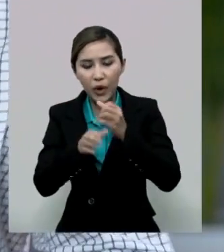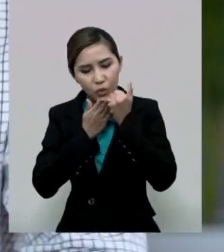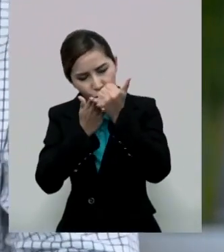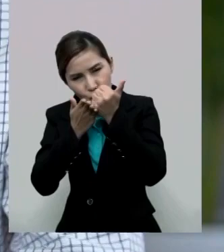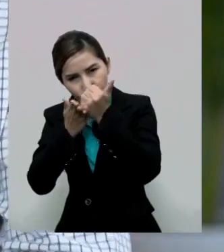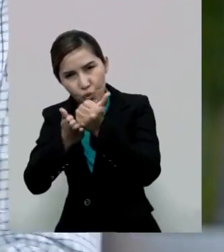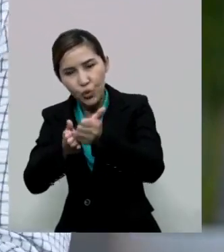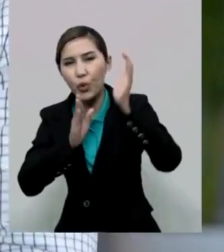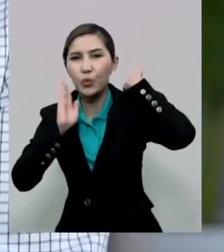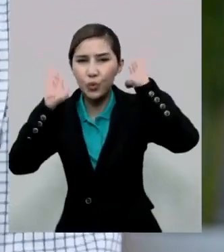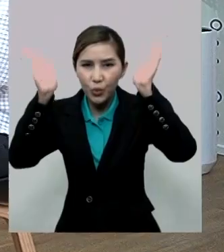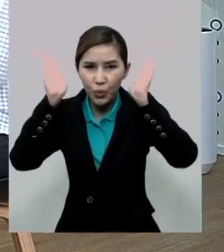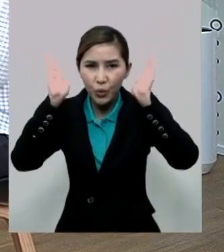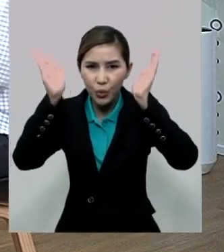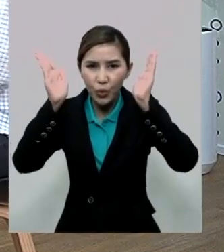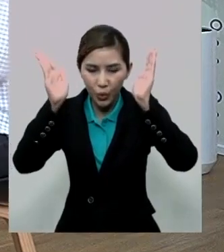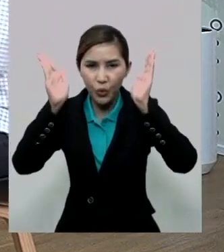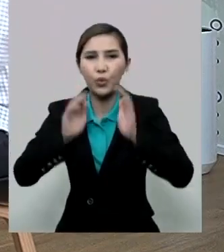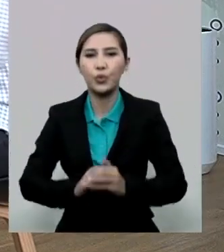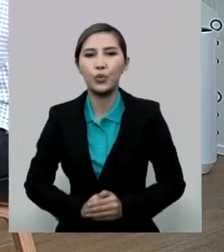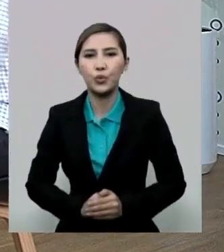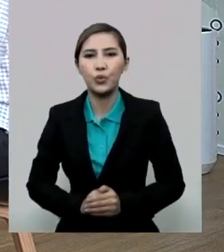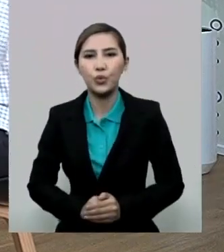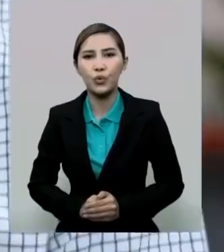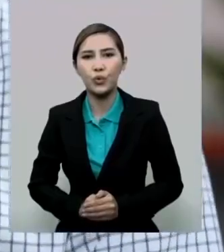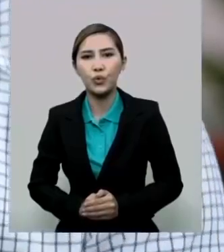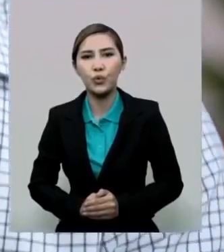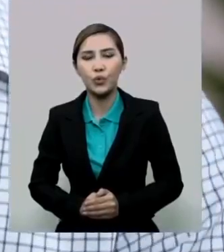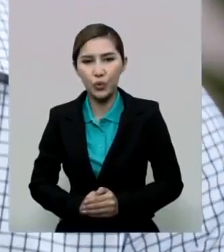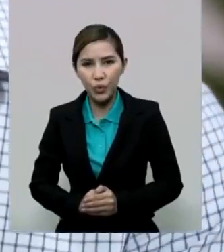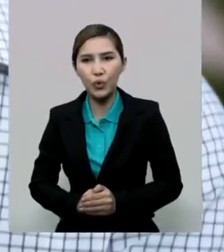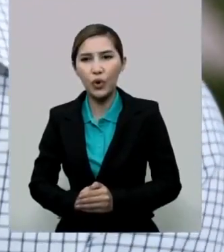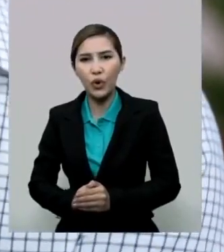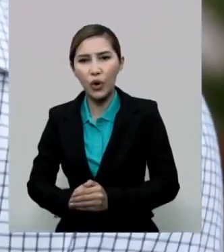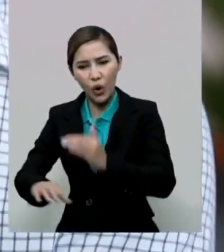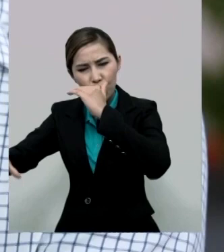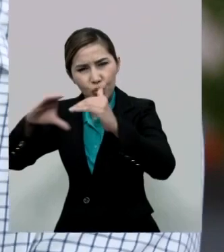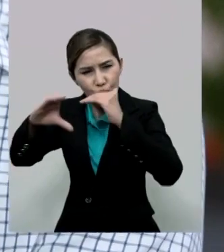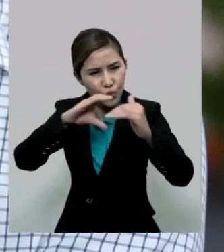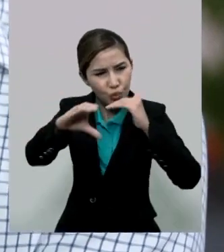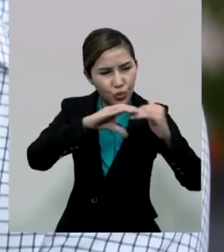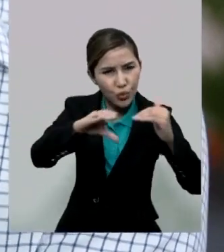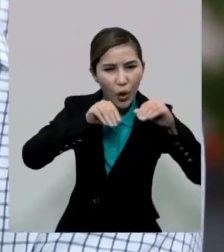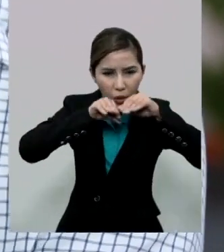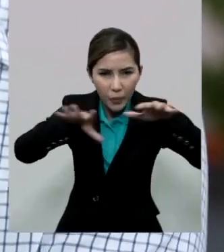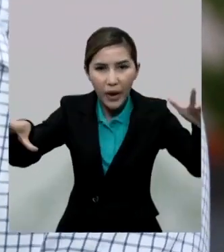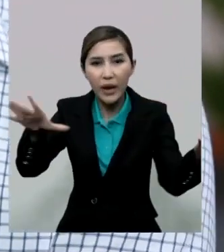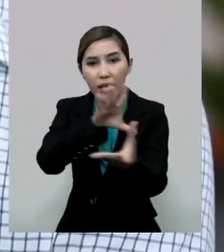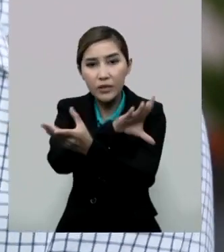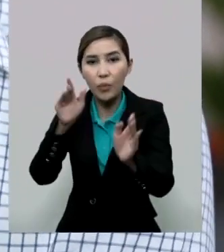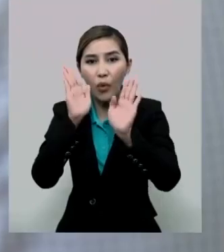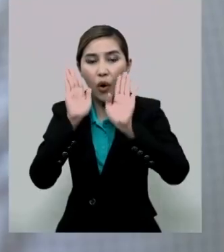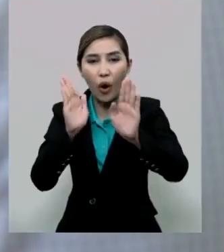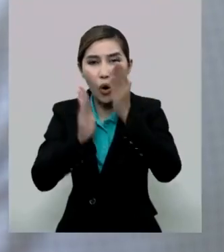ให้เหมือนสังคมของเขา เหมือนเป็นการเชื่อมต่อในกลุ่ม ใช่ครับใช่ครับใช่ครับอีกช่องทางนึงก็ผ่านองค์กรต่างๆที่เกี่ยวกับ